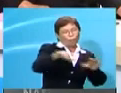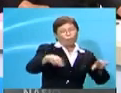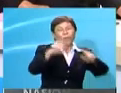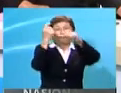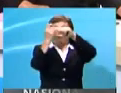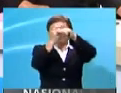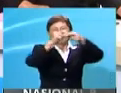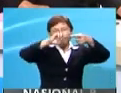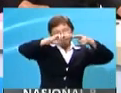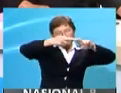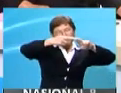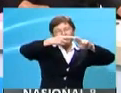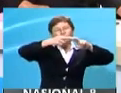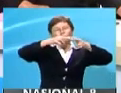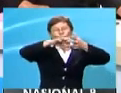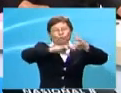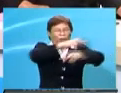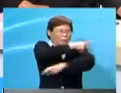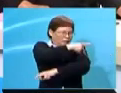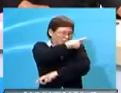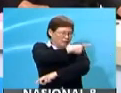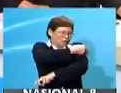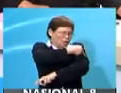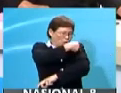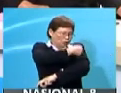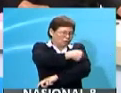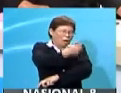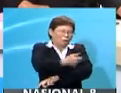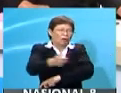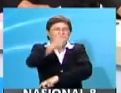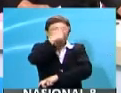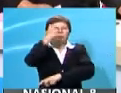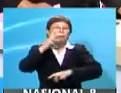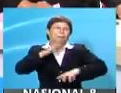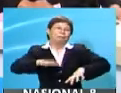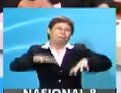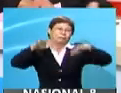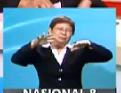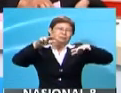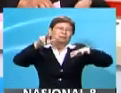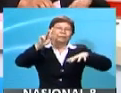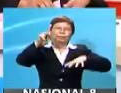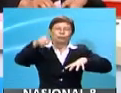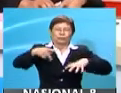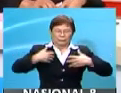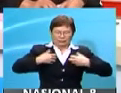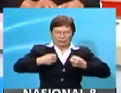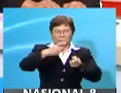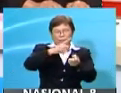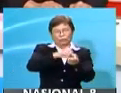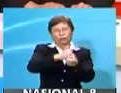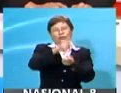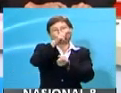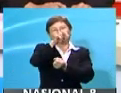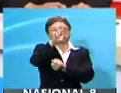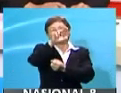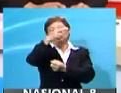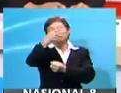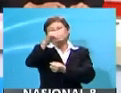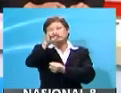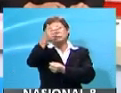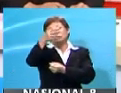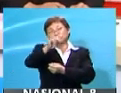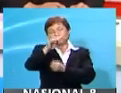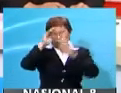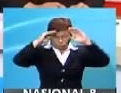dan membaiki kerosakan klinik hospital dan peralatan akibat banjir tahun lalu ketua pengarah kesihatan Datuk Dr Nor hisham Abdullah berkata